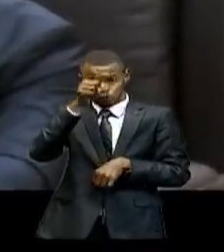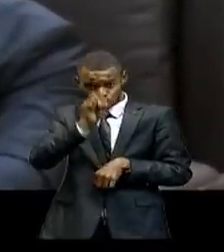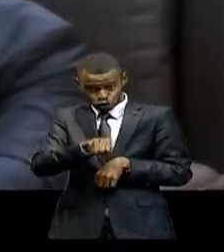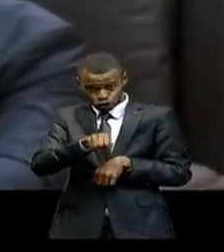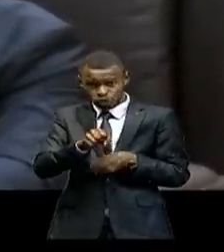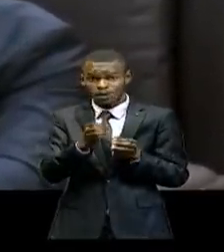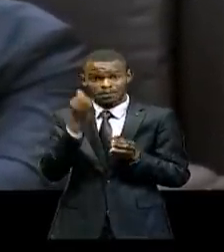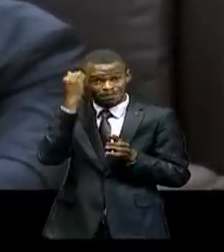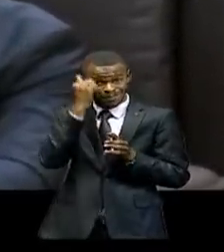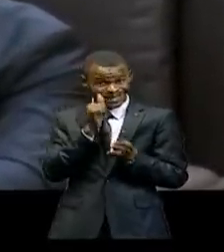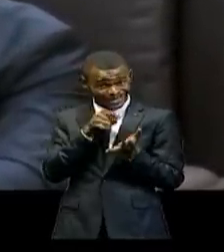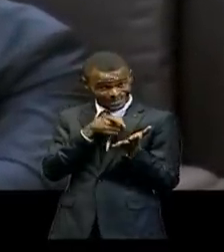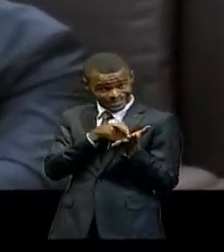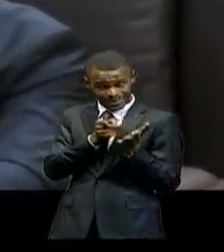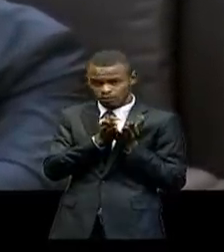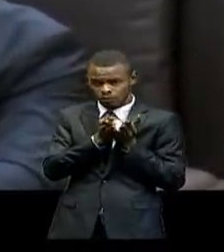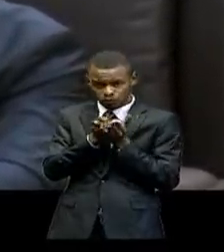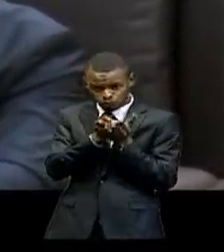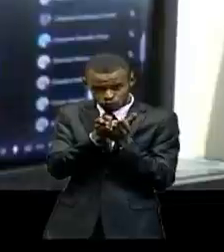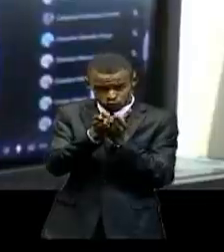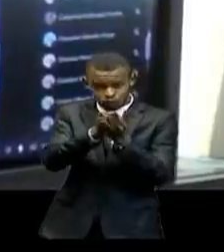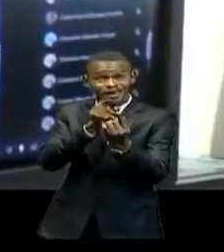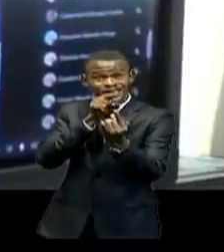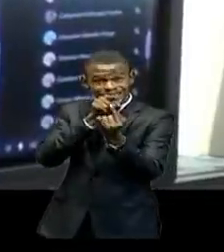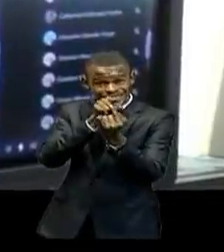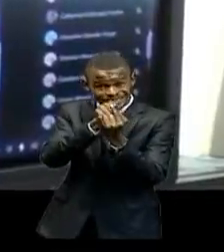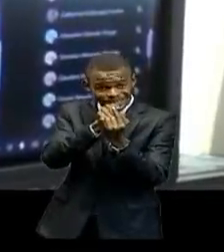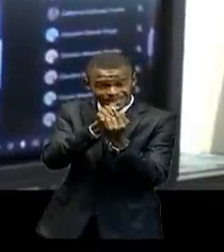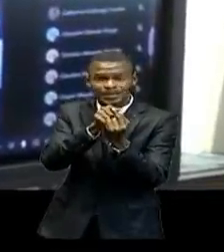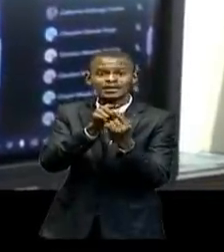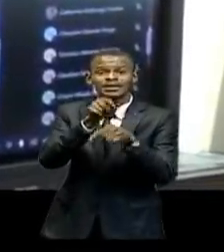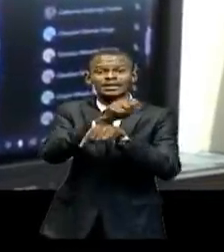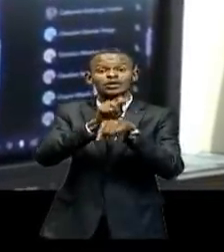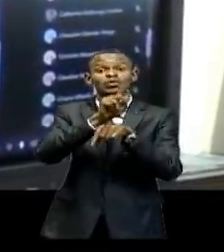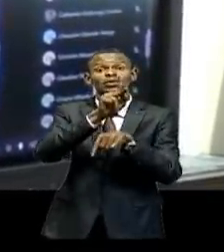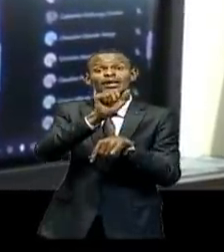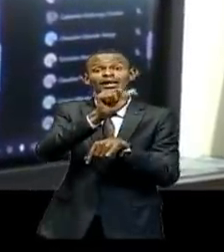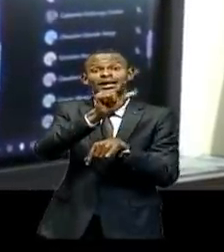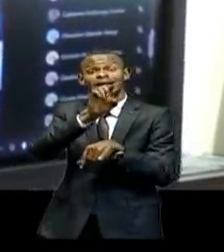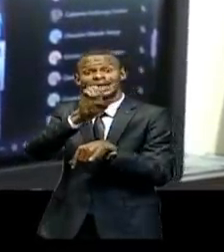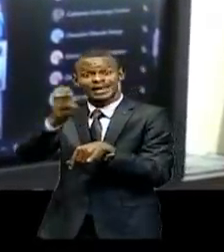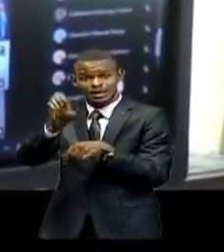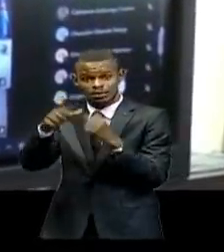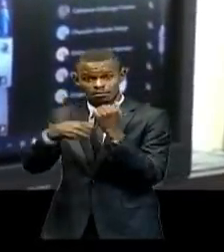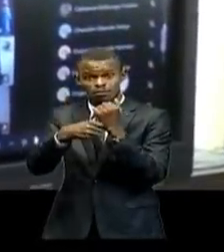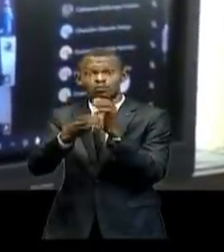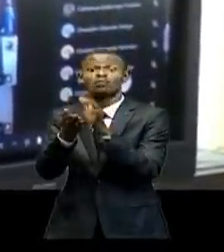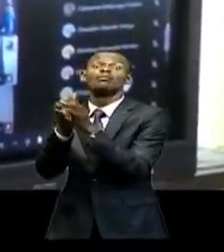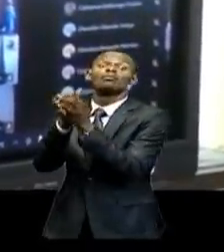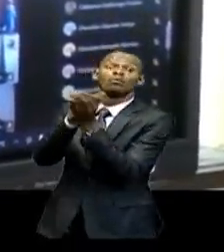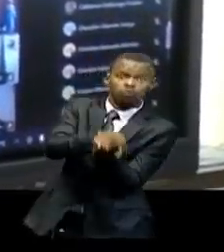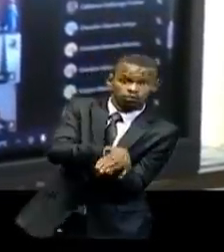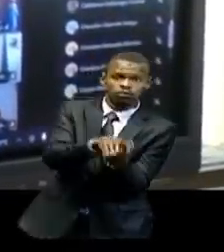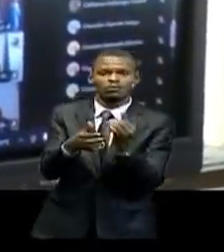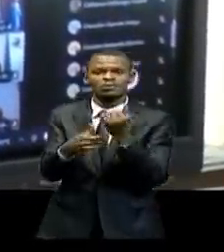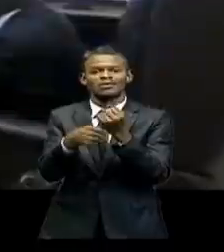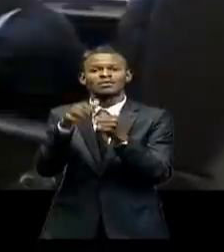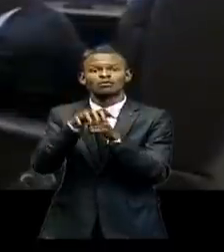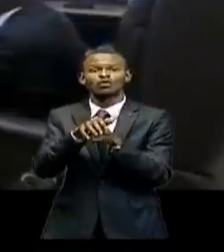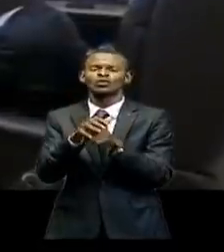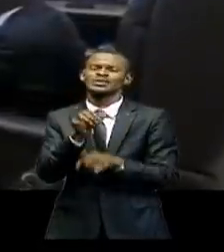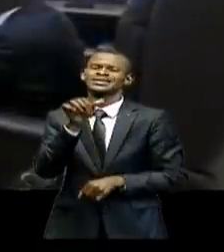et se rendait au marché de Niamoukoubi, toujours en territoire de Calais. Les bilans provisoires font état de plus d'une dizaine de morts, des